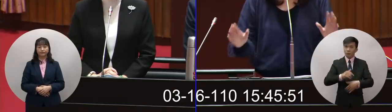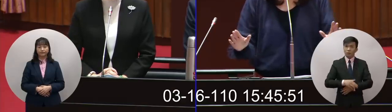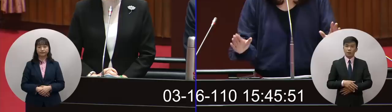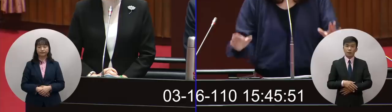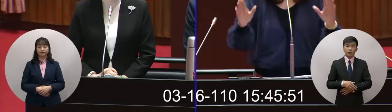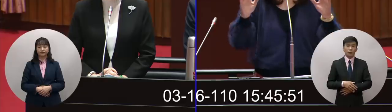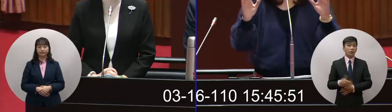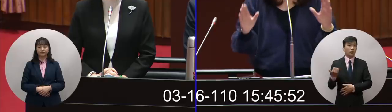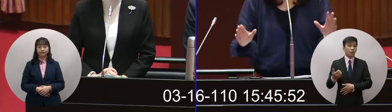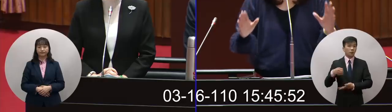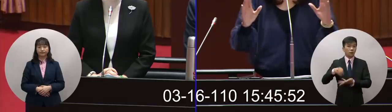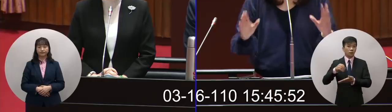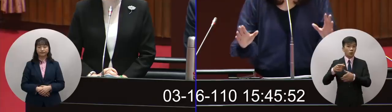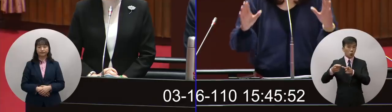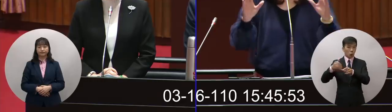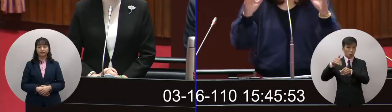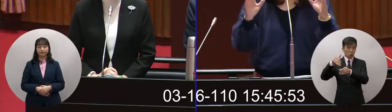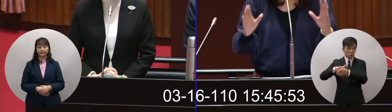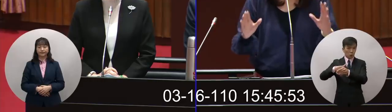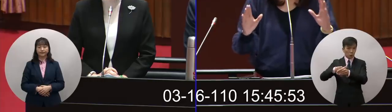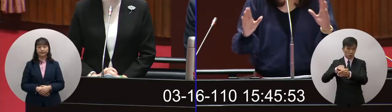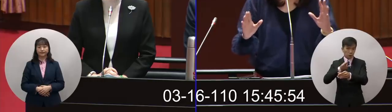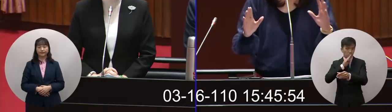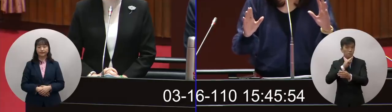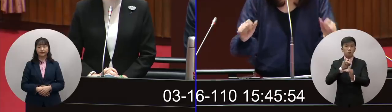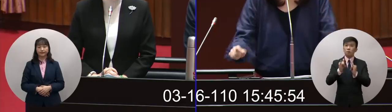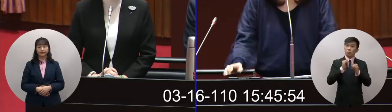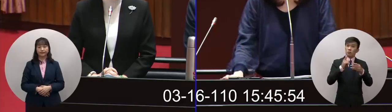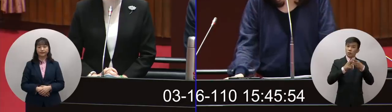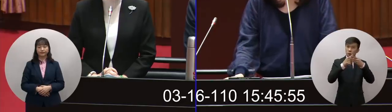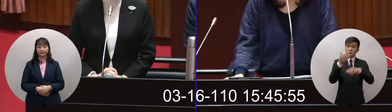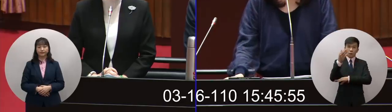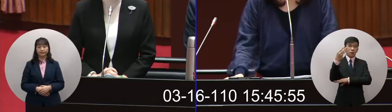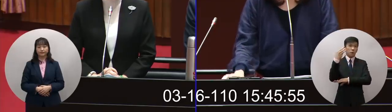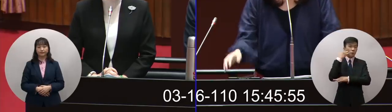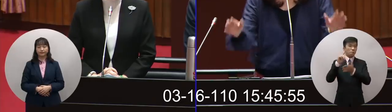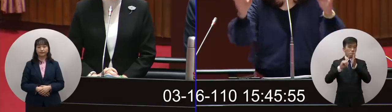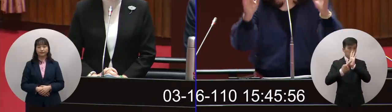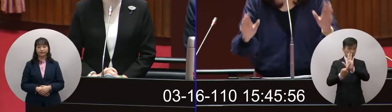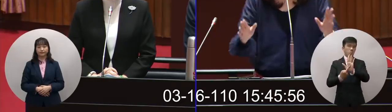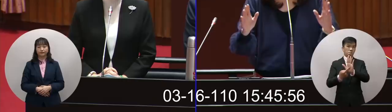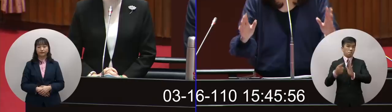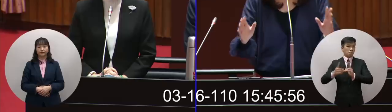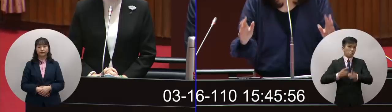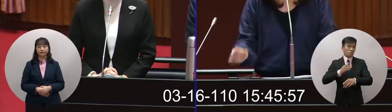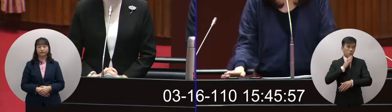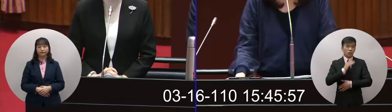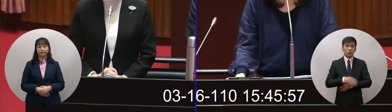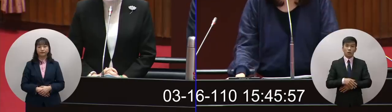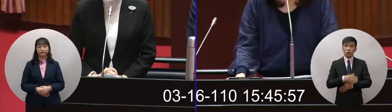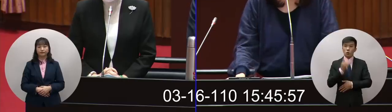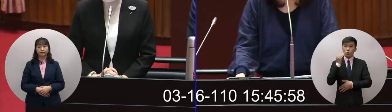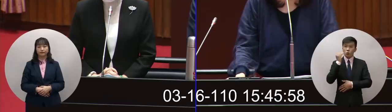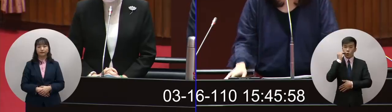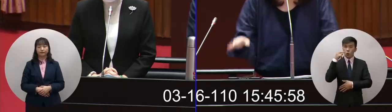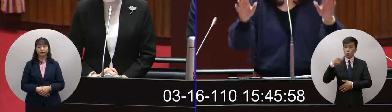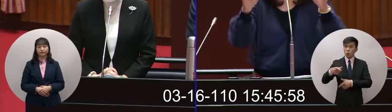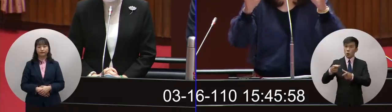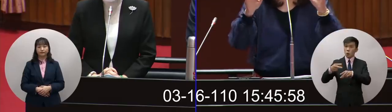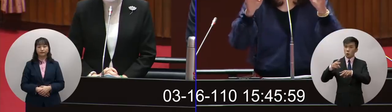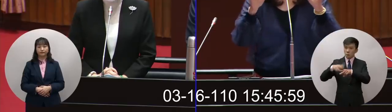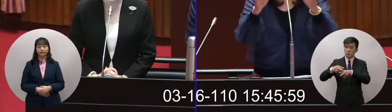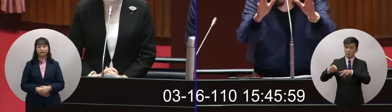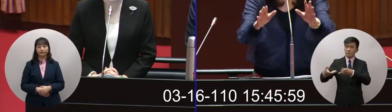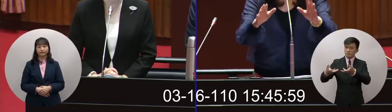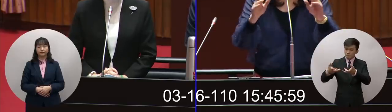公投是民主政治的一个很重要的极致表现。当一个高度棘手的公共政策没有办